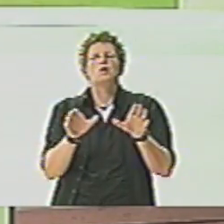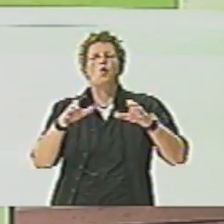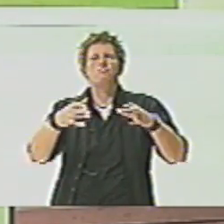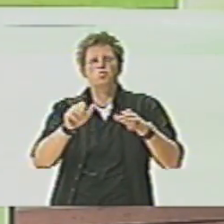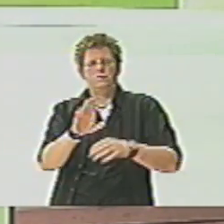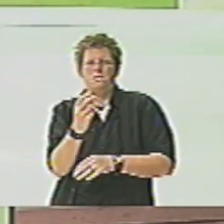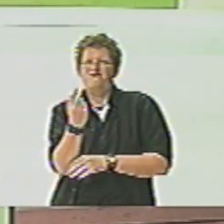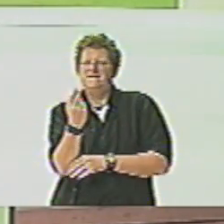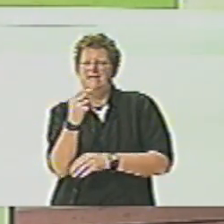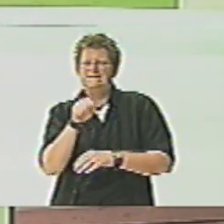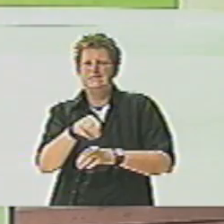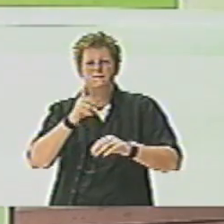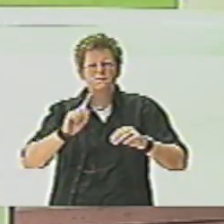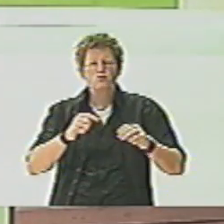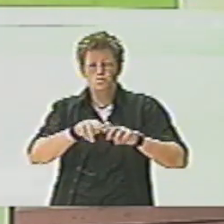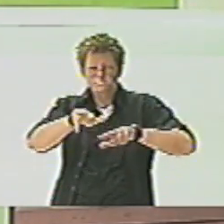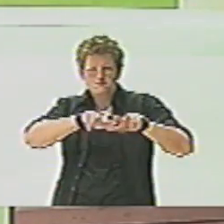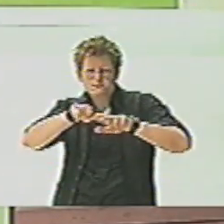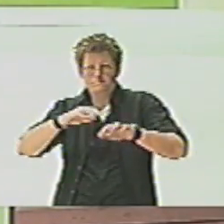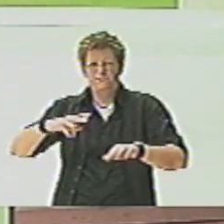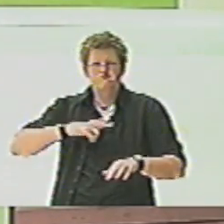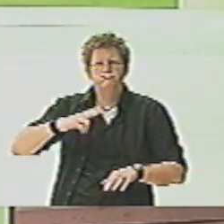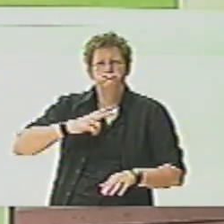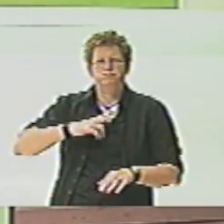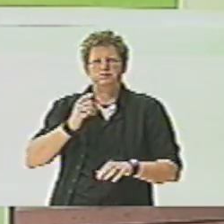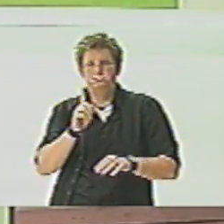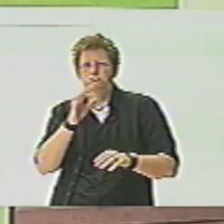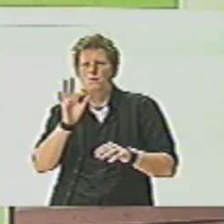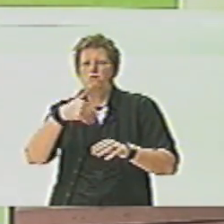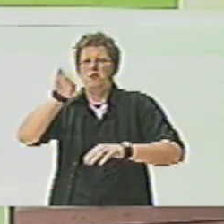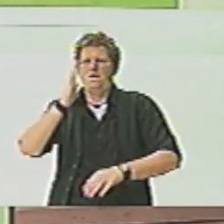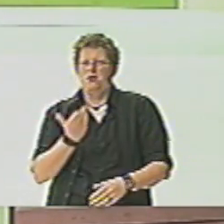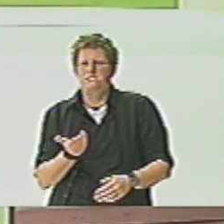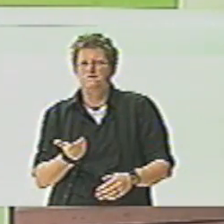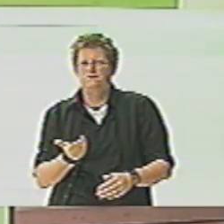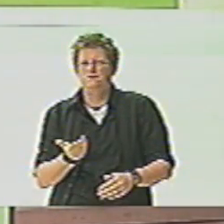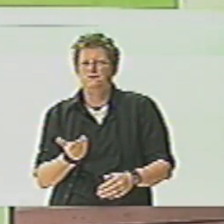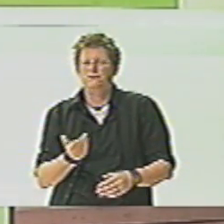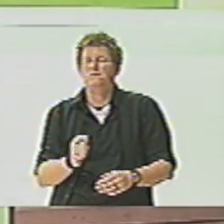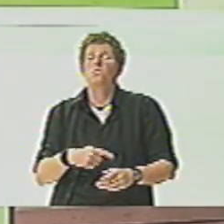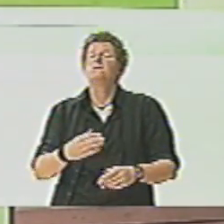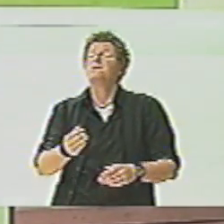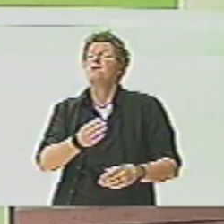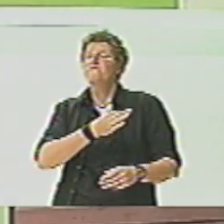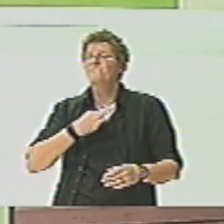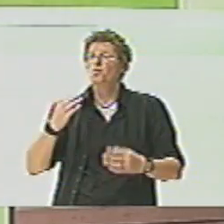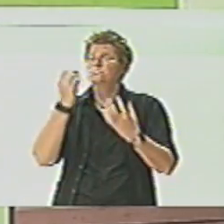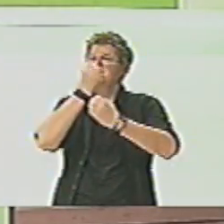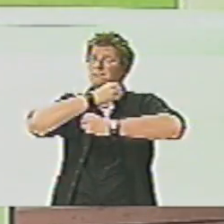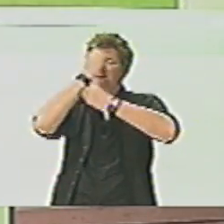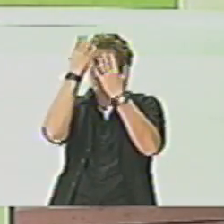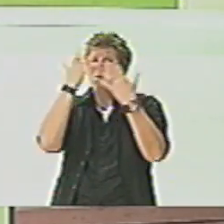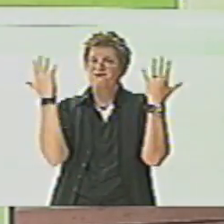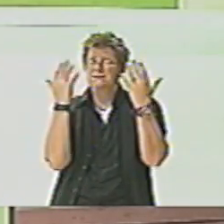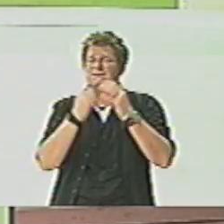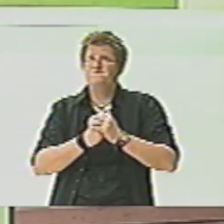Staat handlungsfähig bleiben. Für uns ist dabei eins klar: Wir können und werden in Nordrhein-Westfalen die